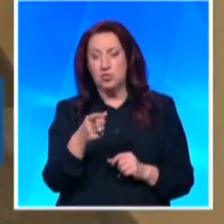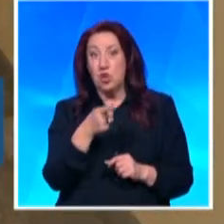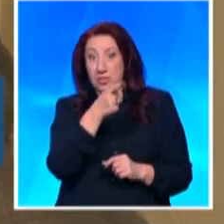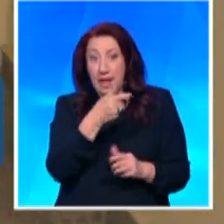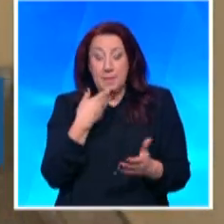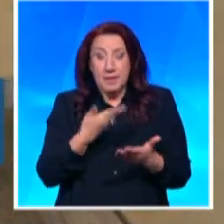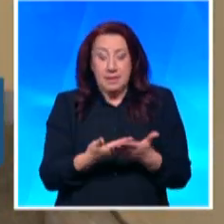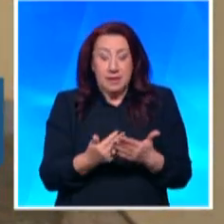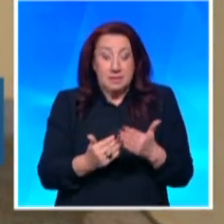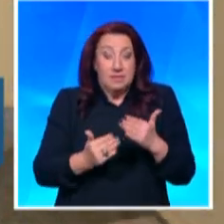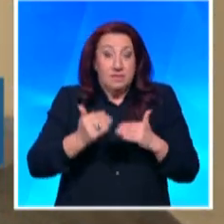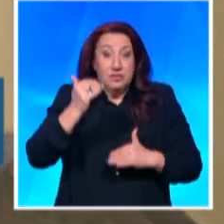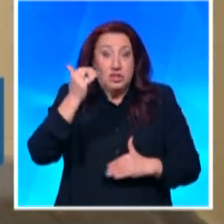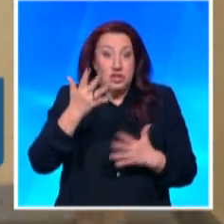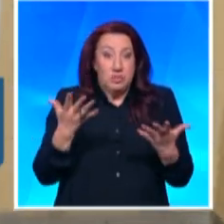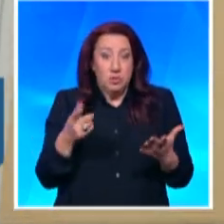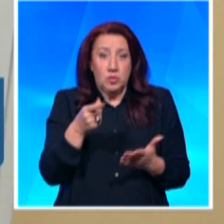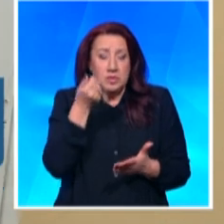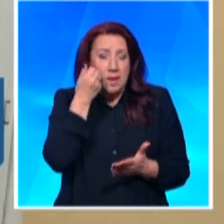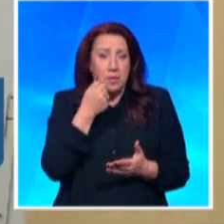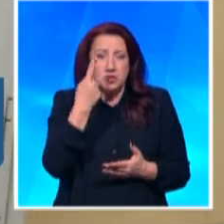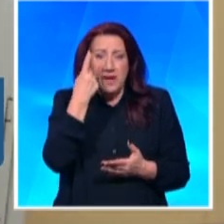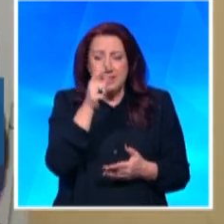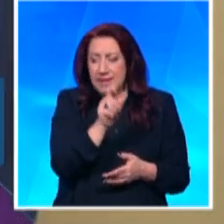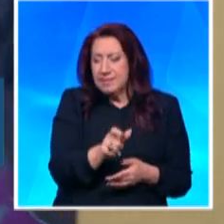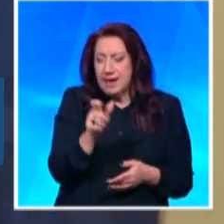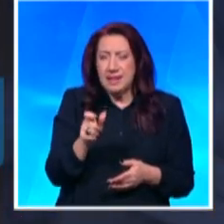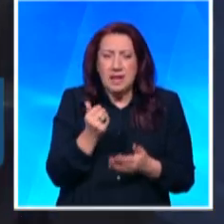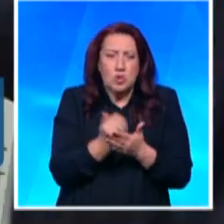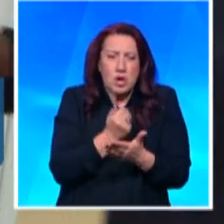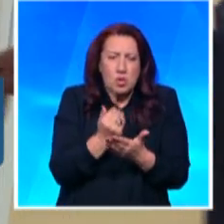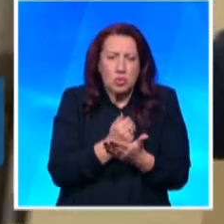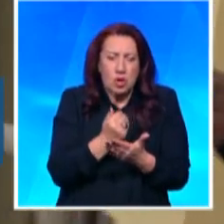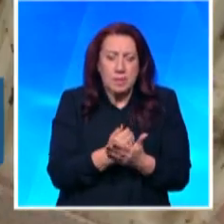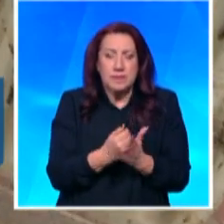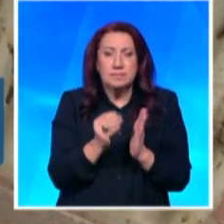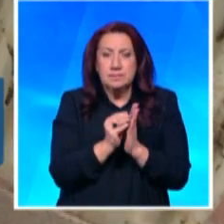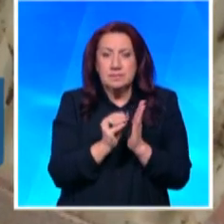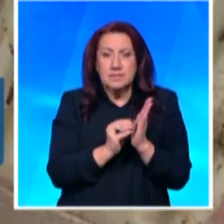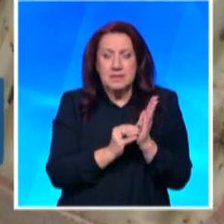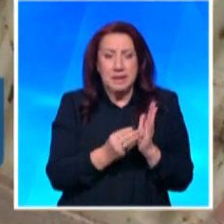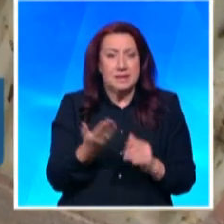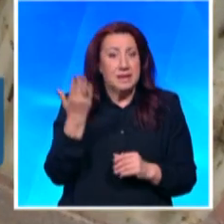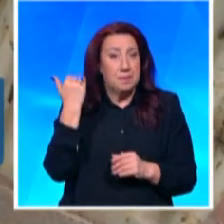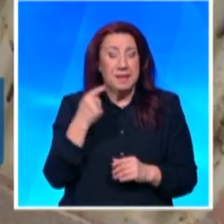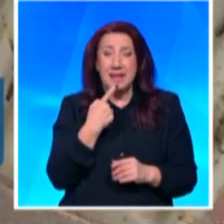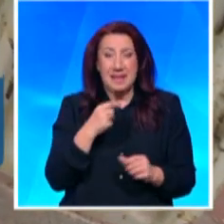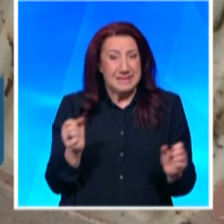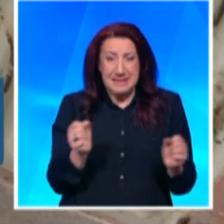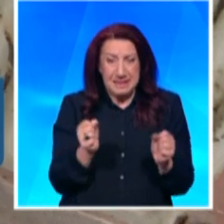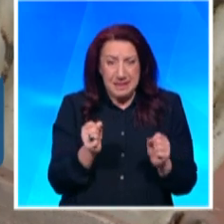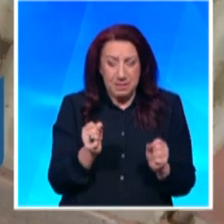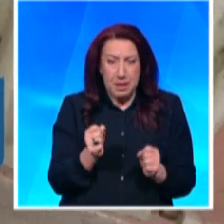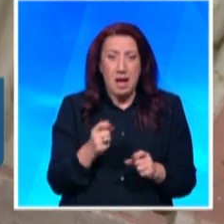зима. Ползва само един радиатор икономично, а сметките през миналата топла зима са били по 100 лева на